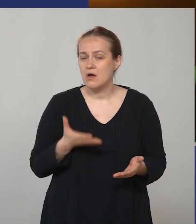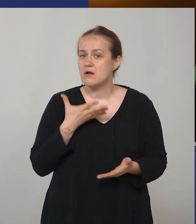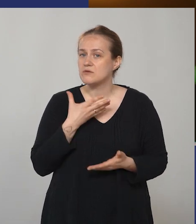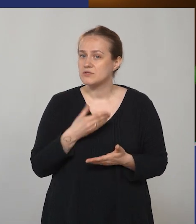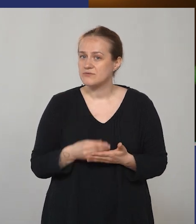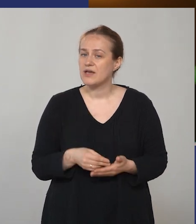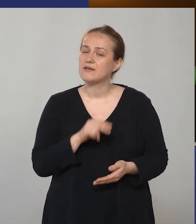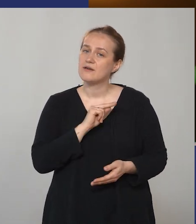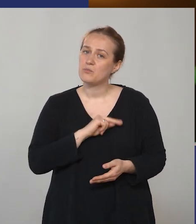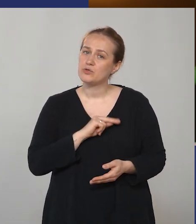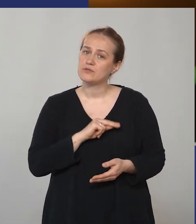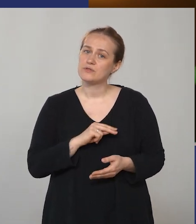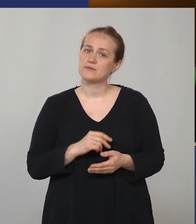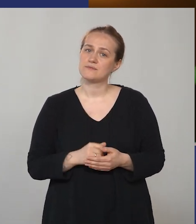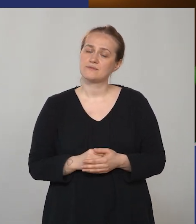Своей работой.